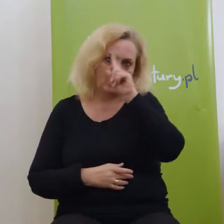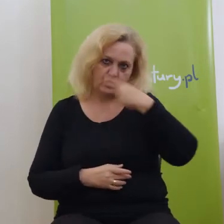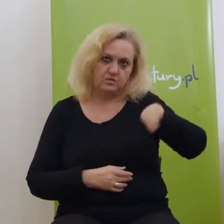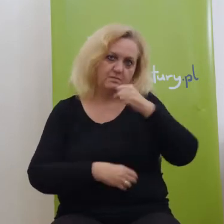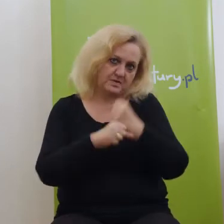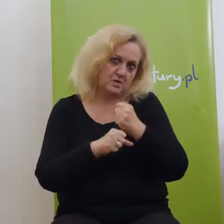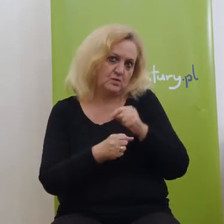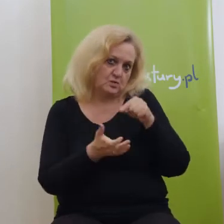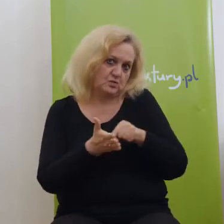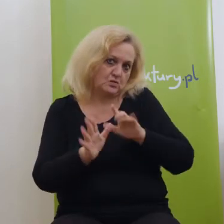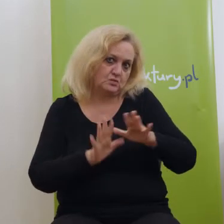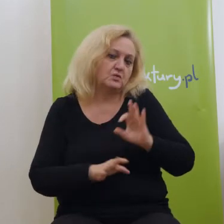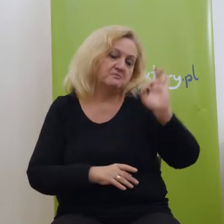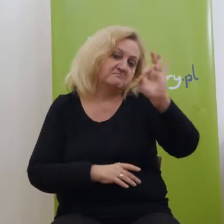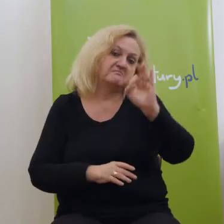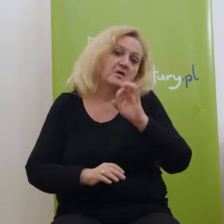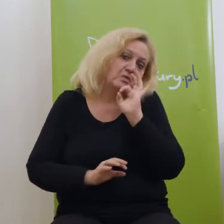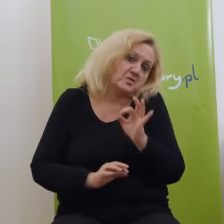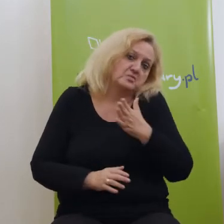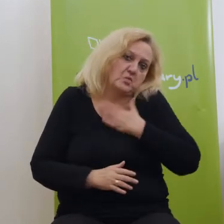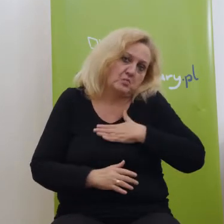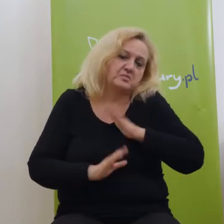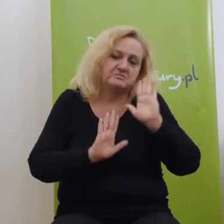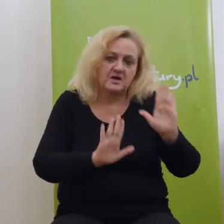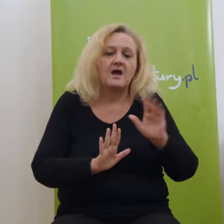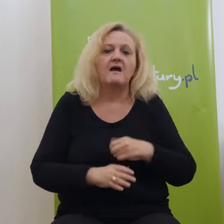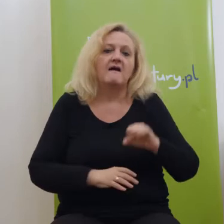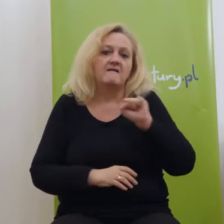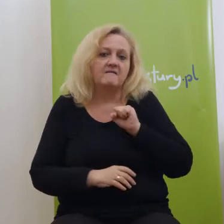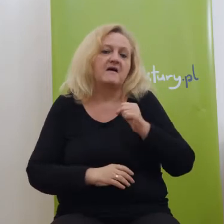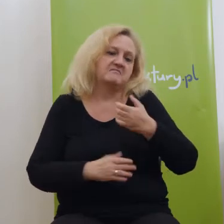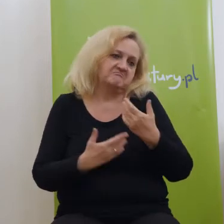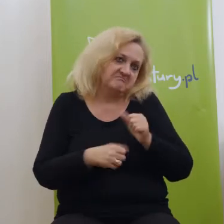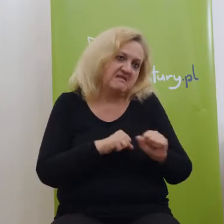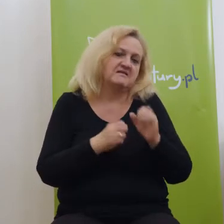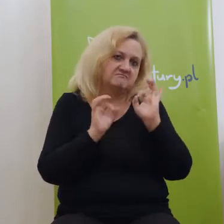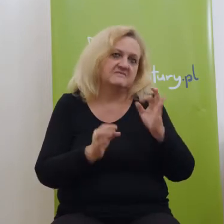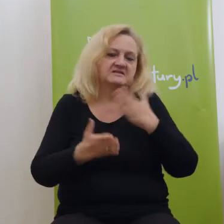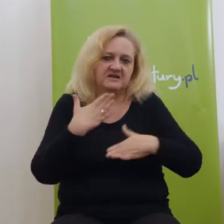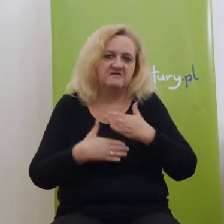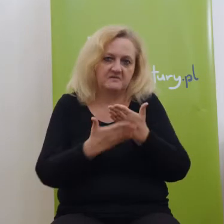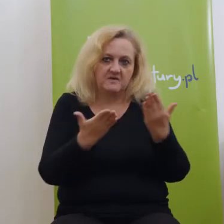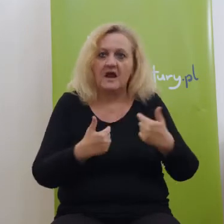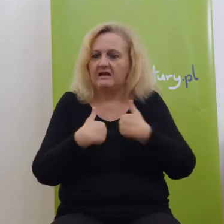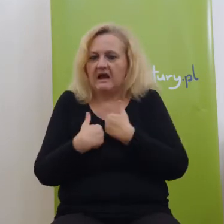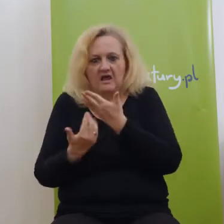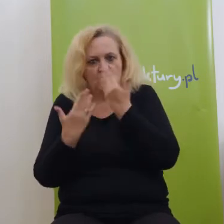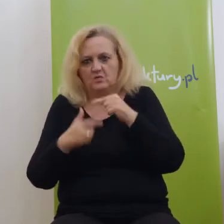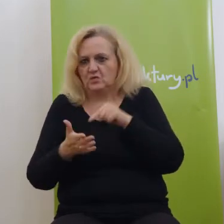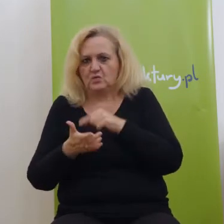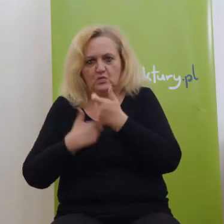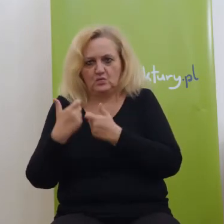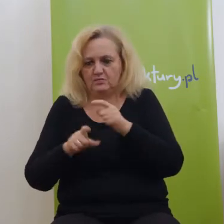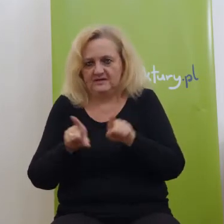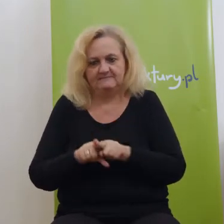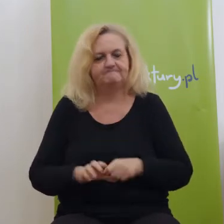pracują, którym jest z tym sposobem dobrze. Fajnie, że są, cieszę się. Ja nie umiem tak o